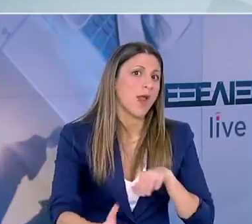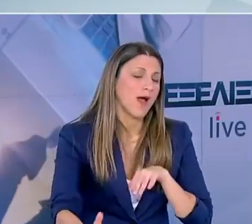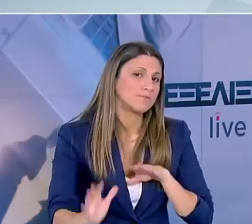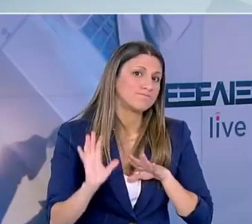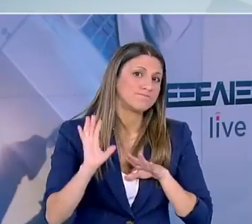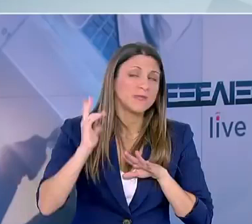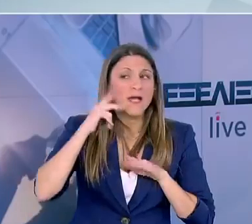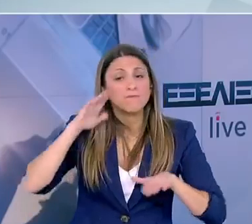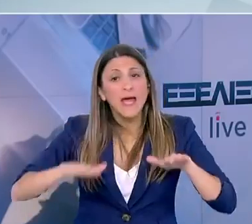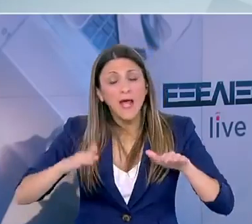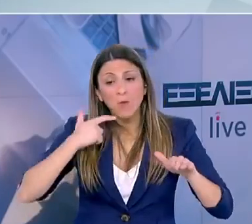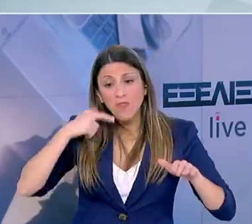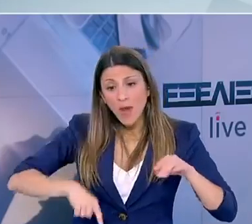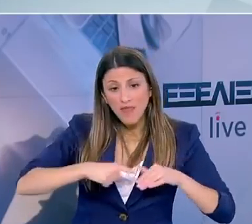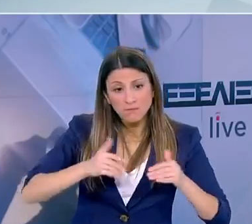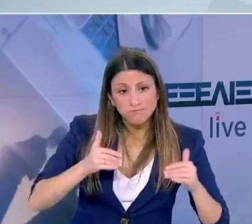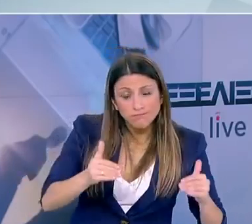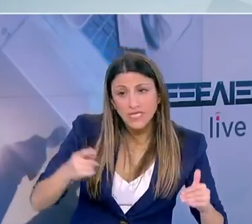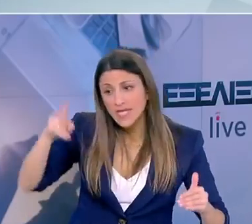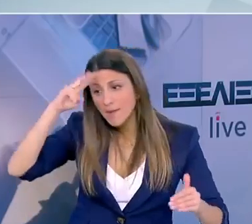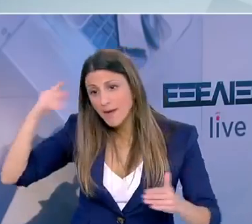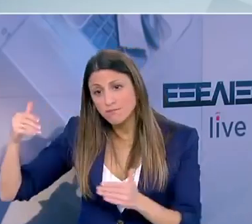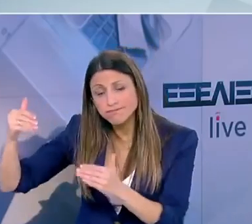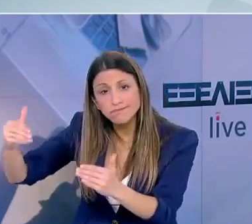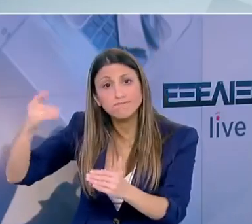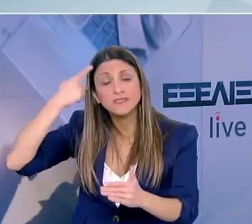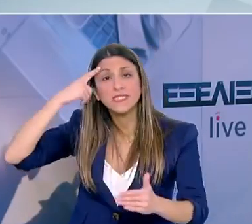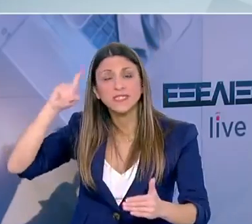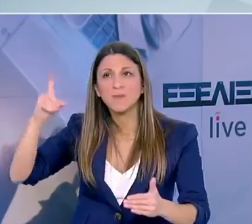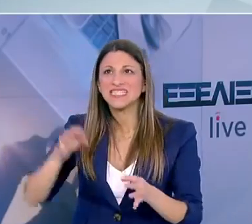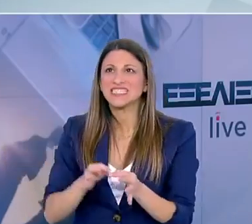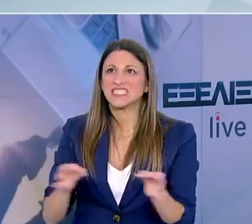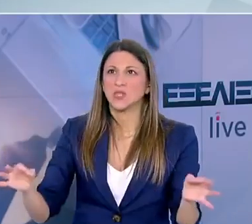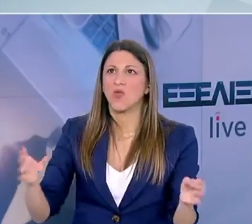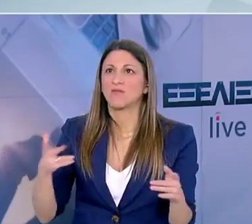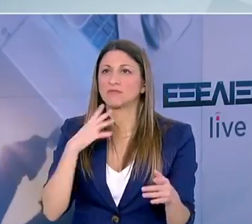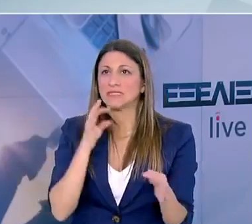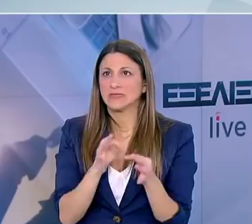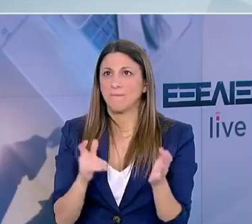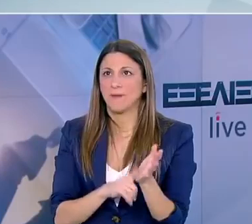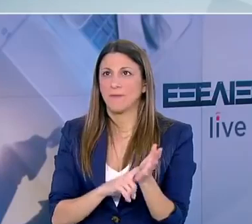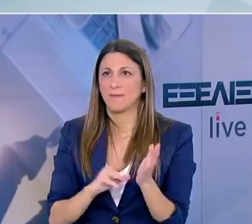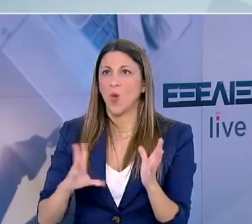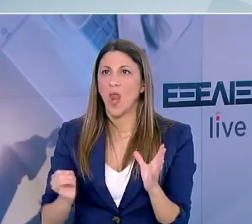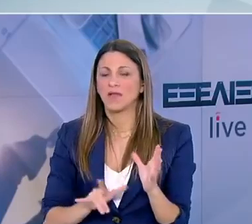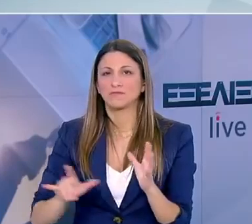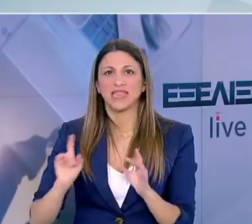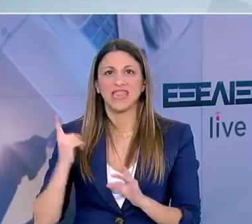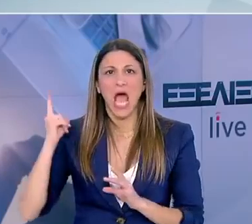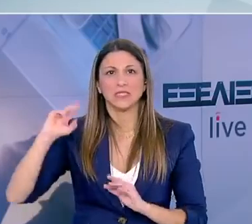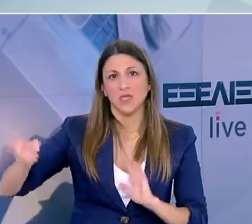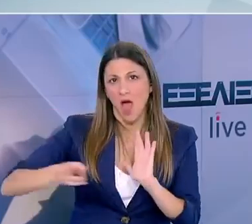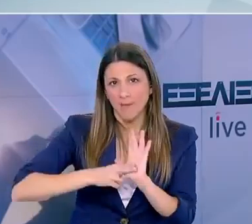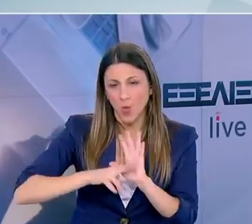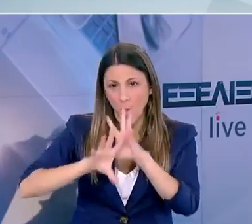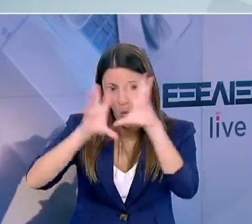αυτό. Δεν θεωρώ ότι είναι απαραίτητο μέτρο η κατάργηση των ταξιδιών για να περιορίσει την